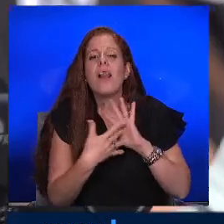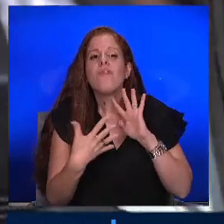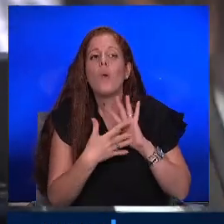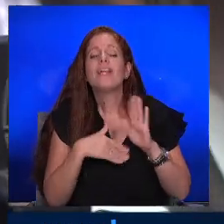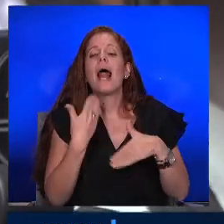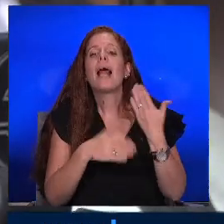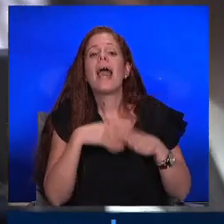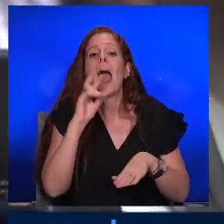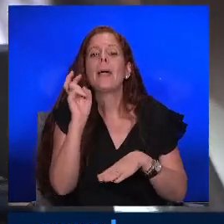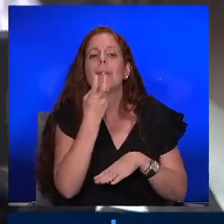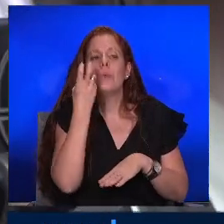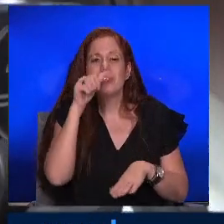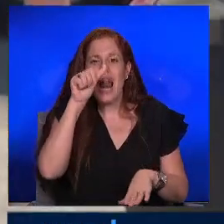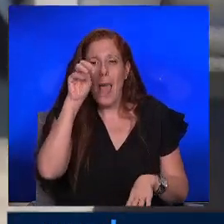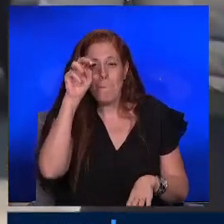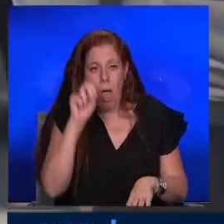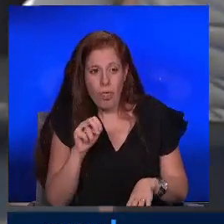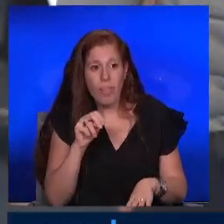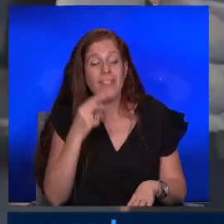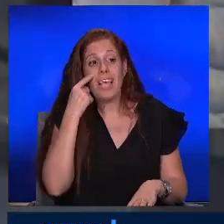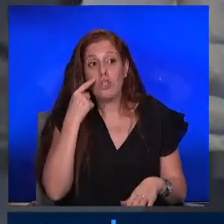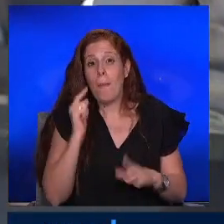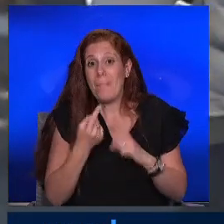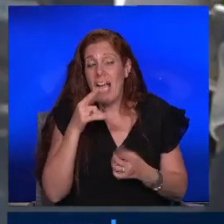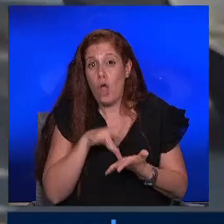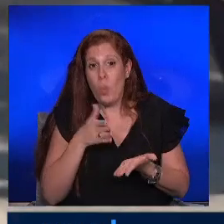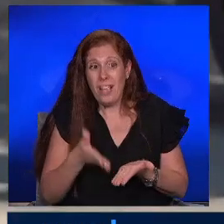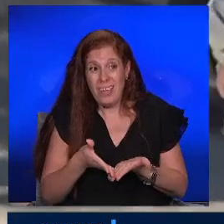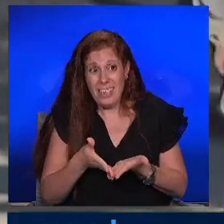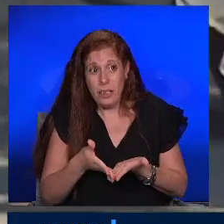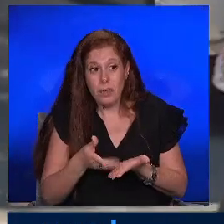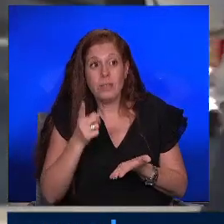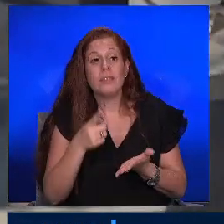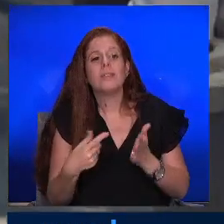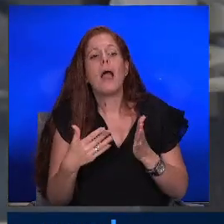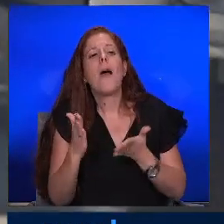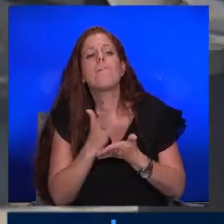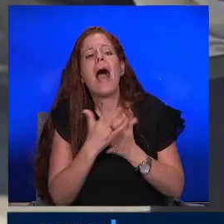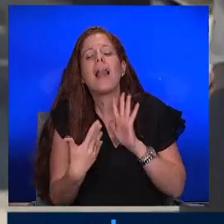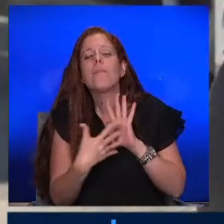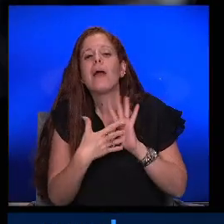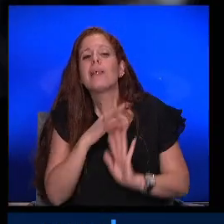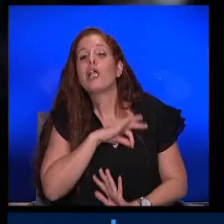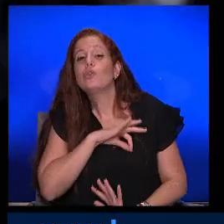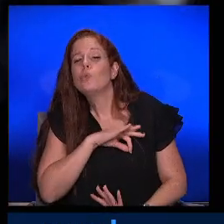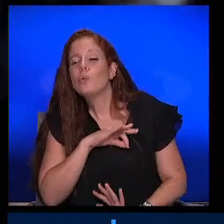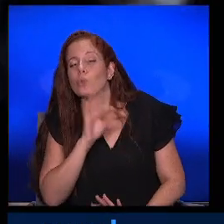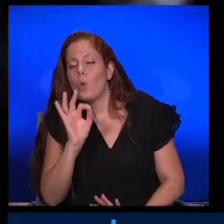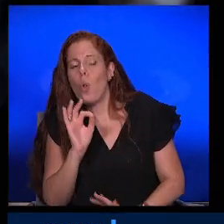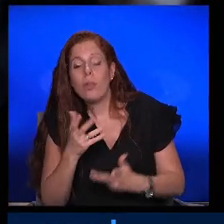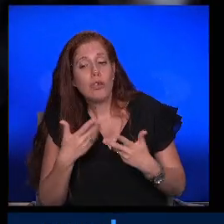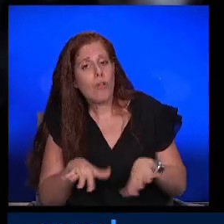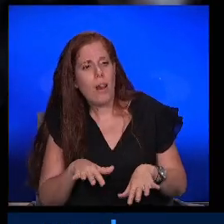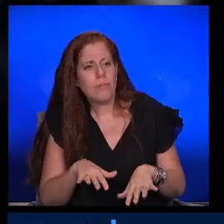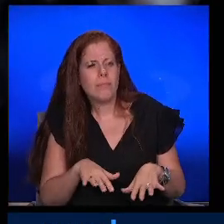והאיתור לאמן, נראה כי במקרה הנוכחי המערך לבחינת אישיותו של הקצין נכשל. בן אדם עובר כל כך הרבה